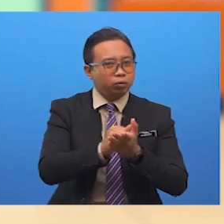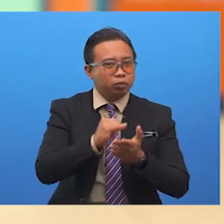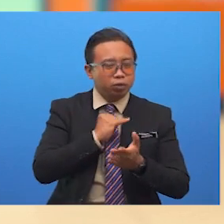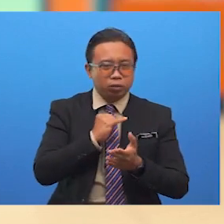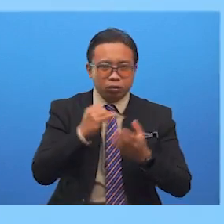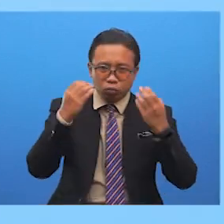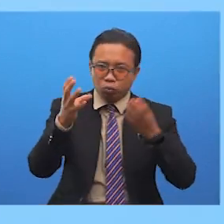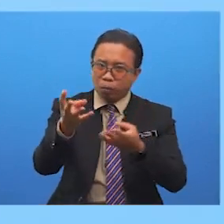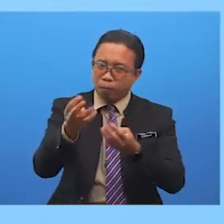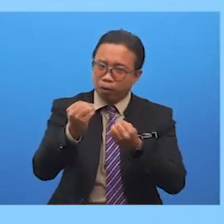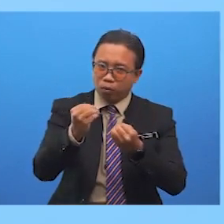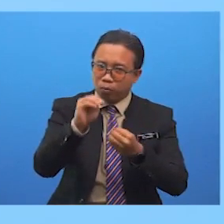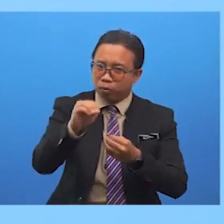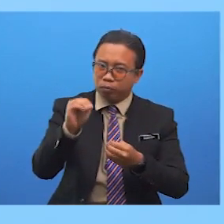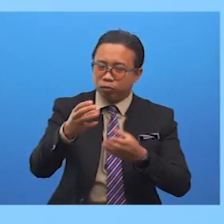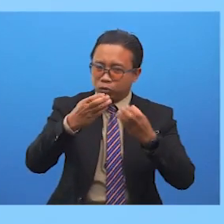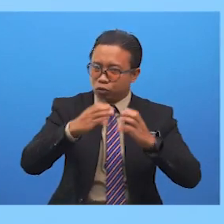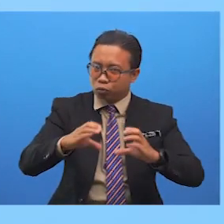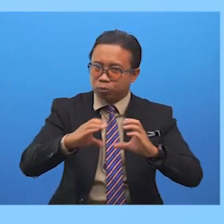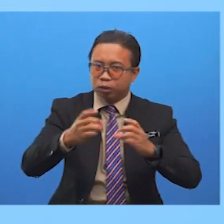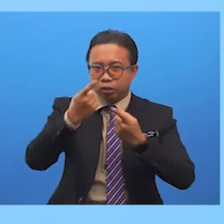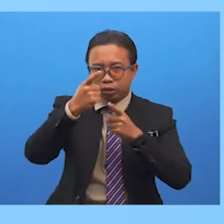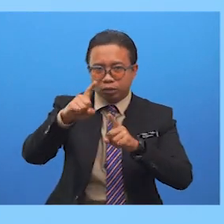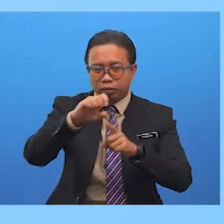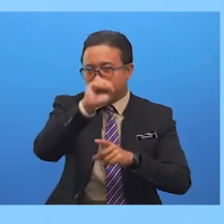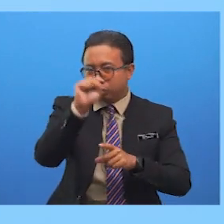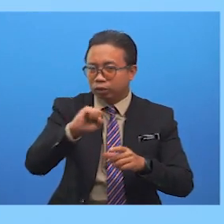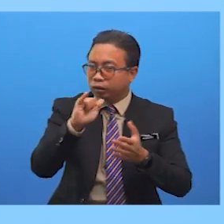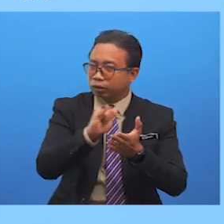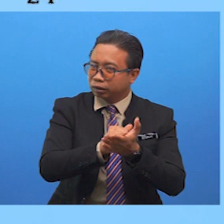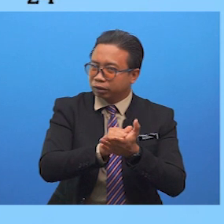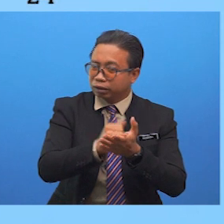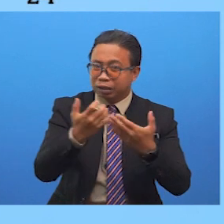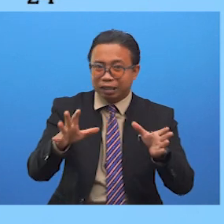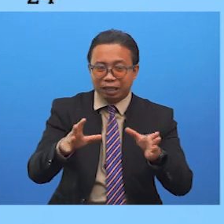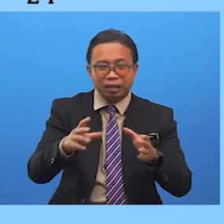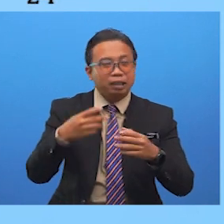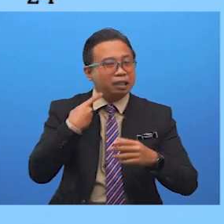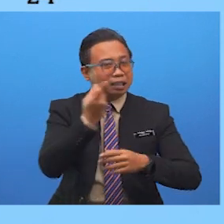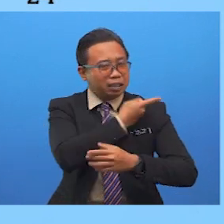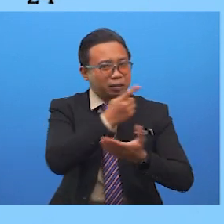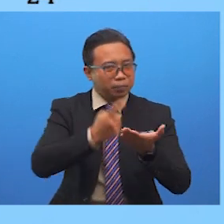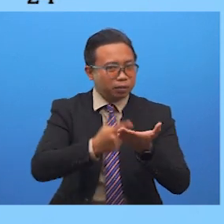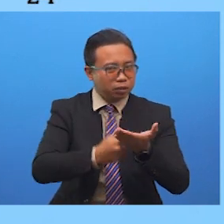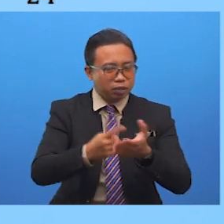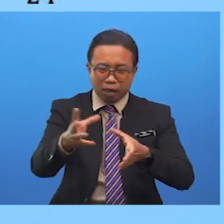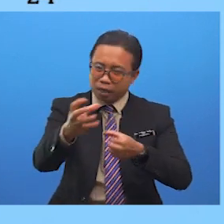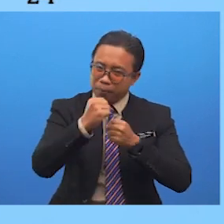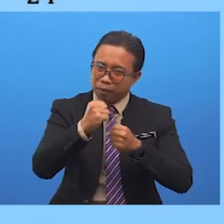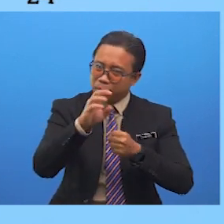chegou mau murid-murid subuh jok soalan pada paparan ini dan kita akan bincangkan